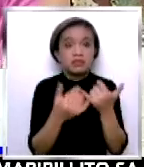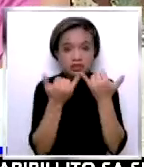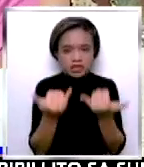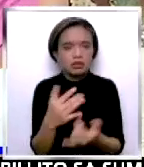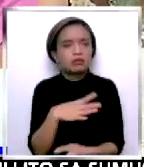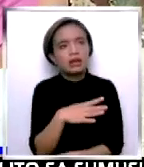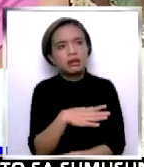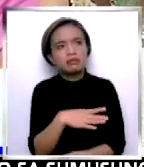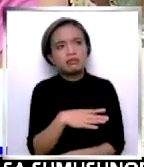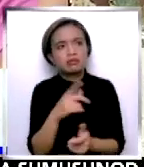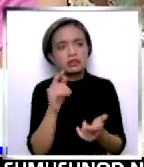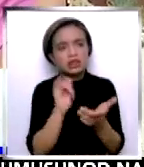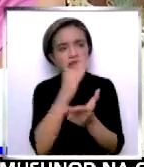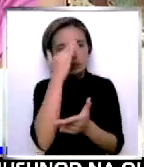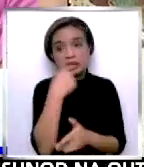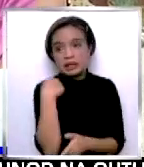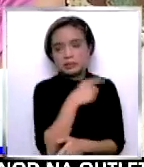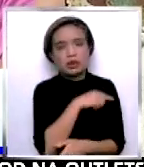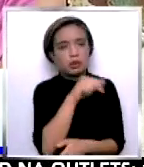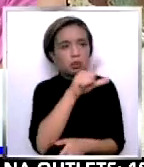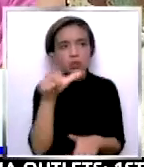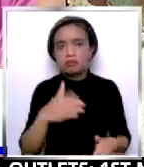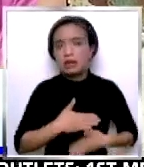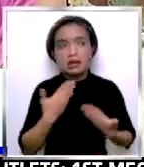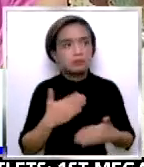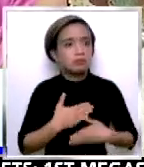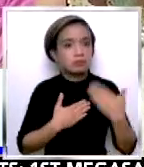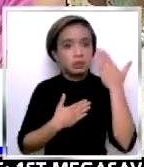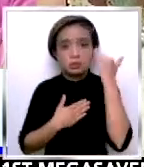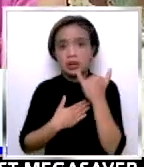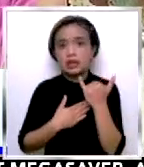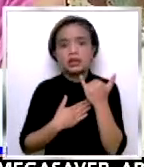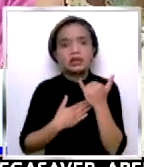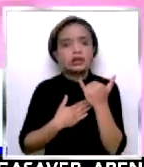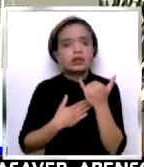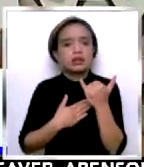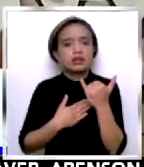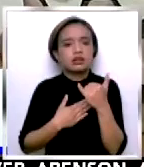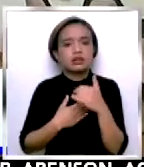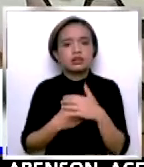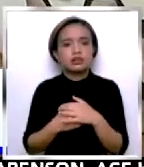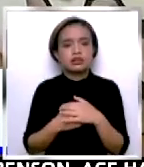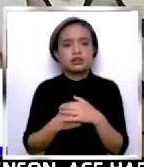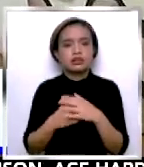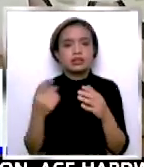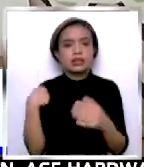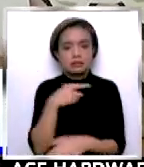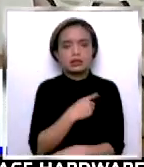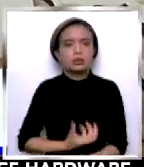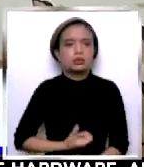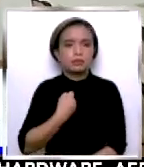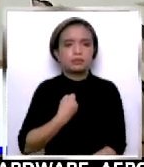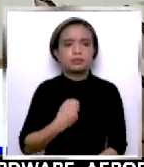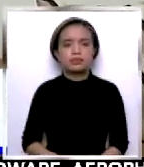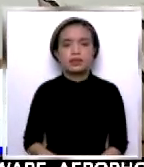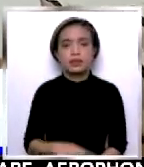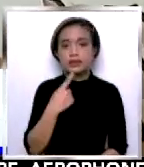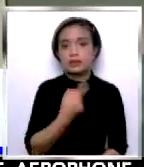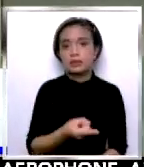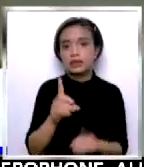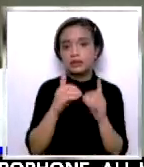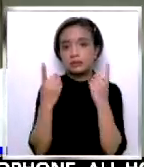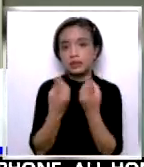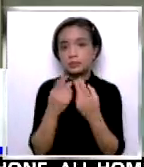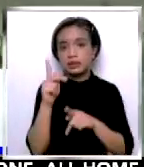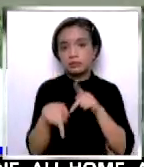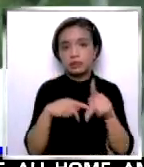Kaya natutuwa din kami dito lahat kasi kahit papano, naina pa sa amin yung ano, unit. Aminado ang DHSUD sa mga problema at